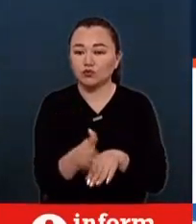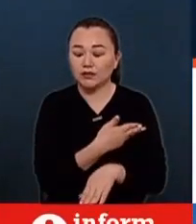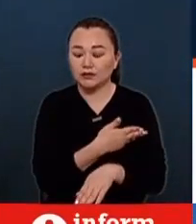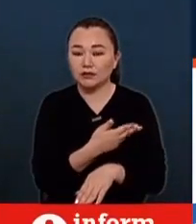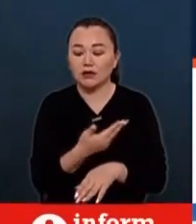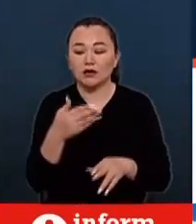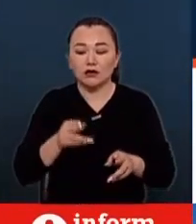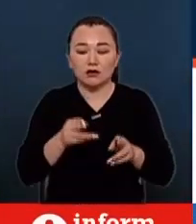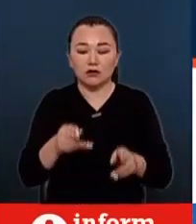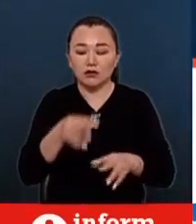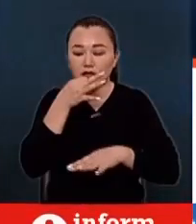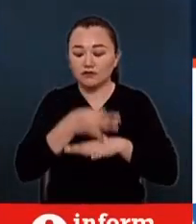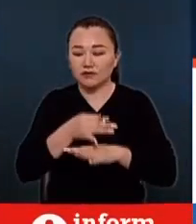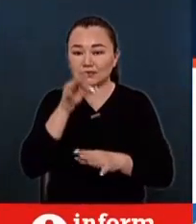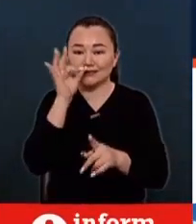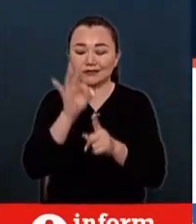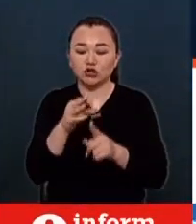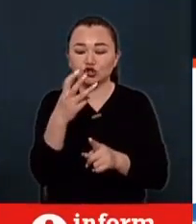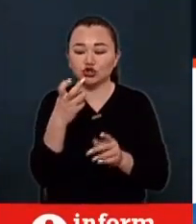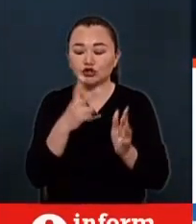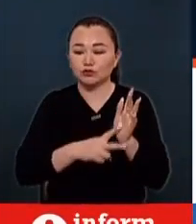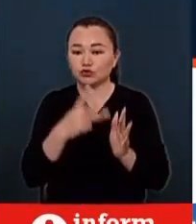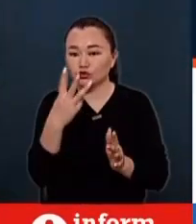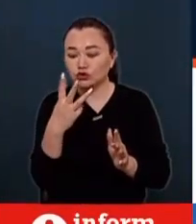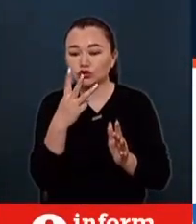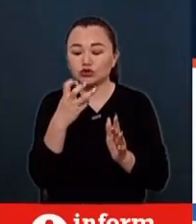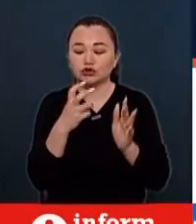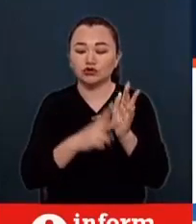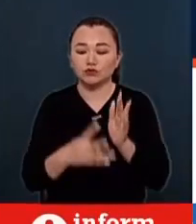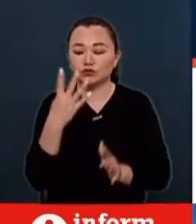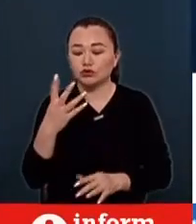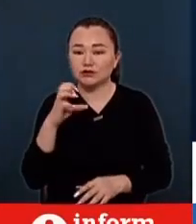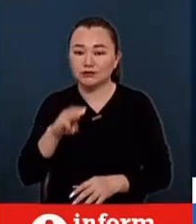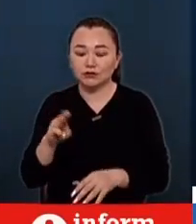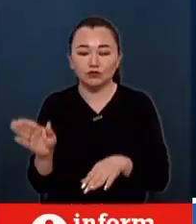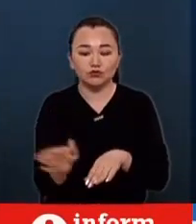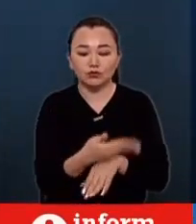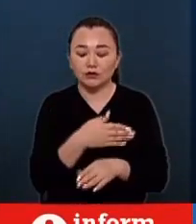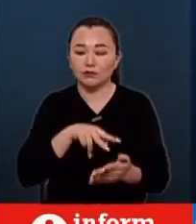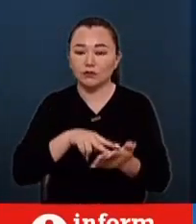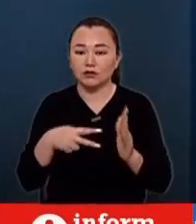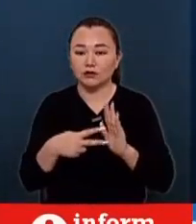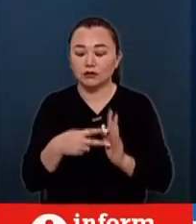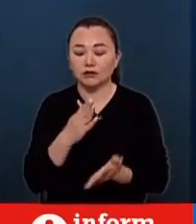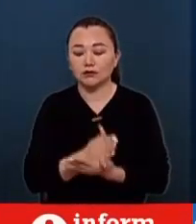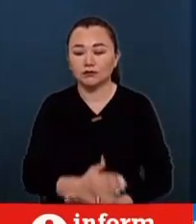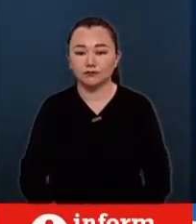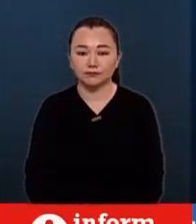қылмыстық жауапкершілікті көздейтін 373 және 374-ші баптарды алып тастау жоспарланып отыр.